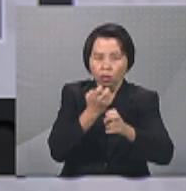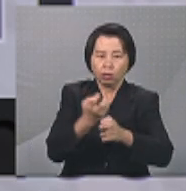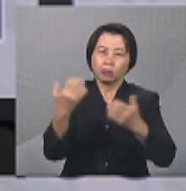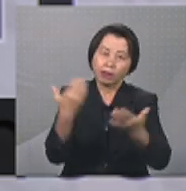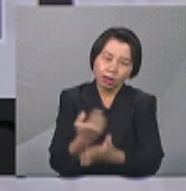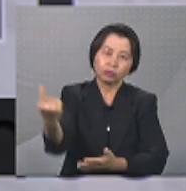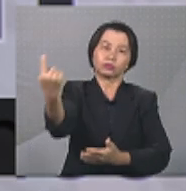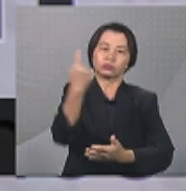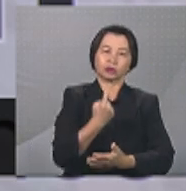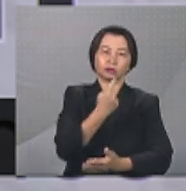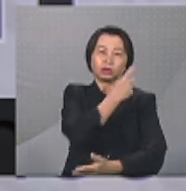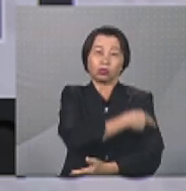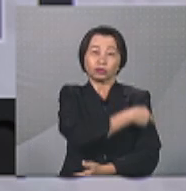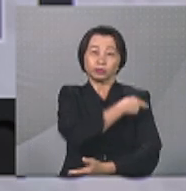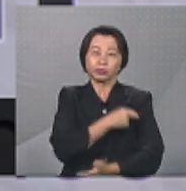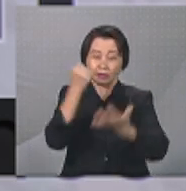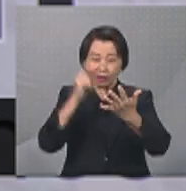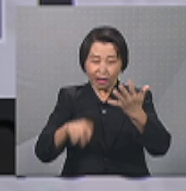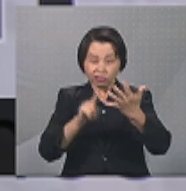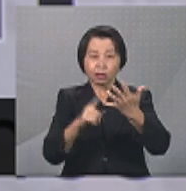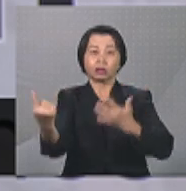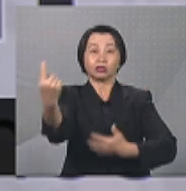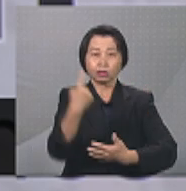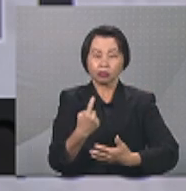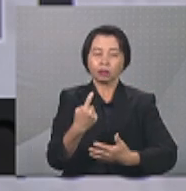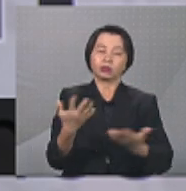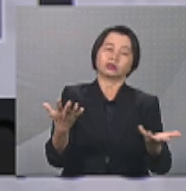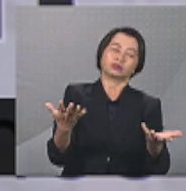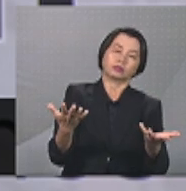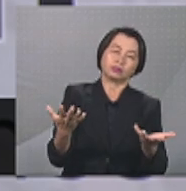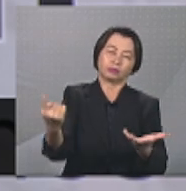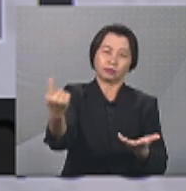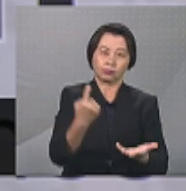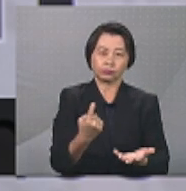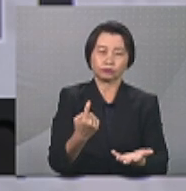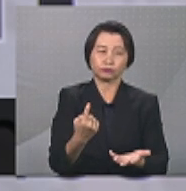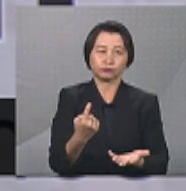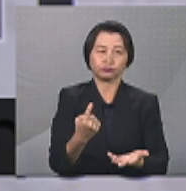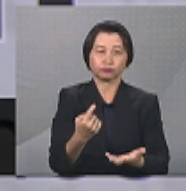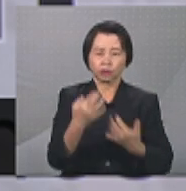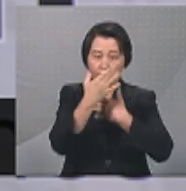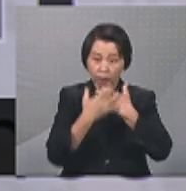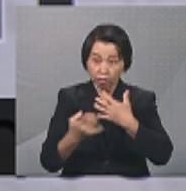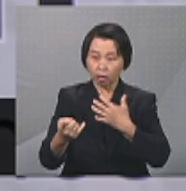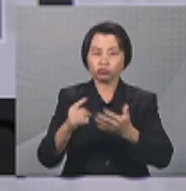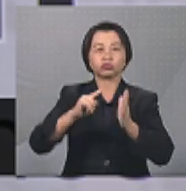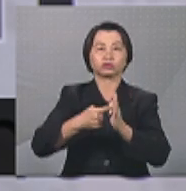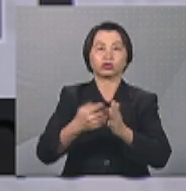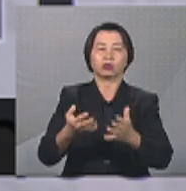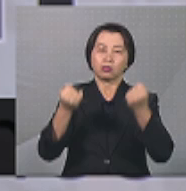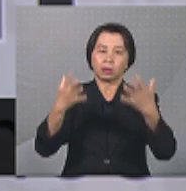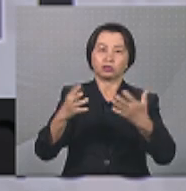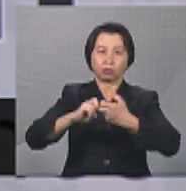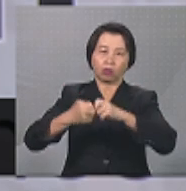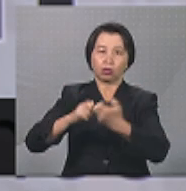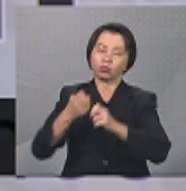komplikasi dari segi paru-paru, organ dalaman dan juga jadi pendarahan dan sebagainya, ada banyak